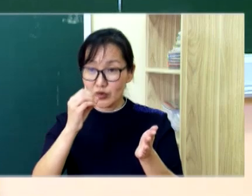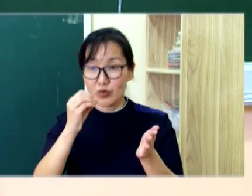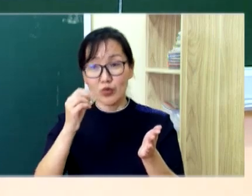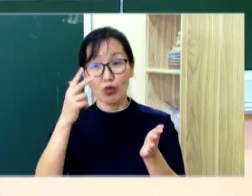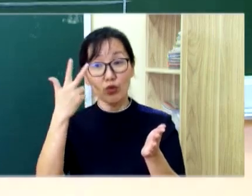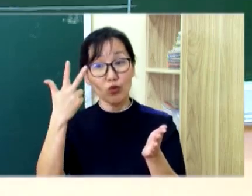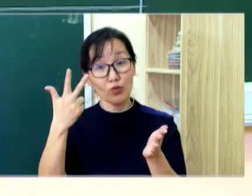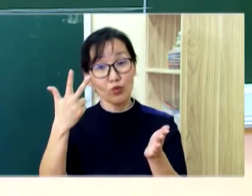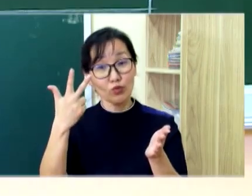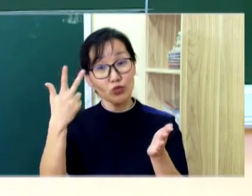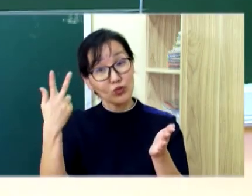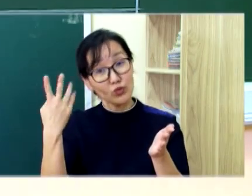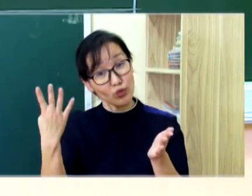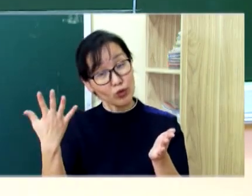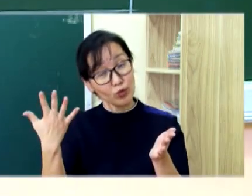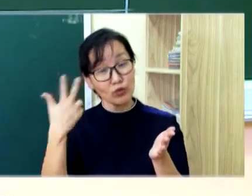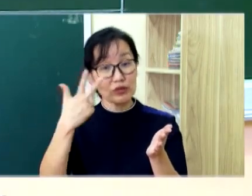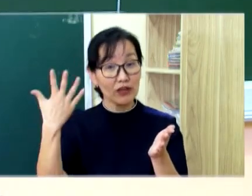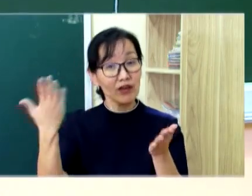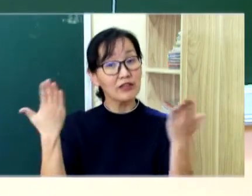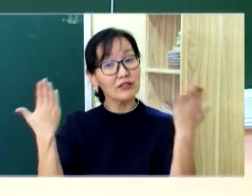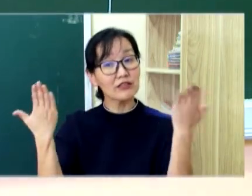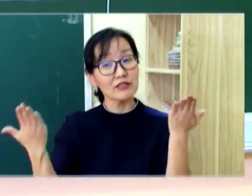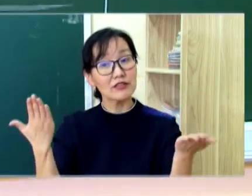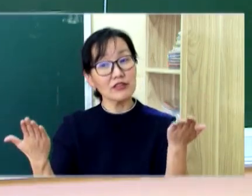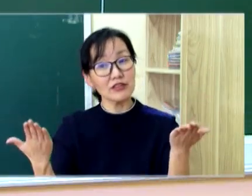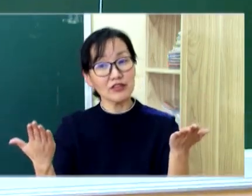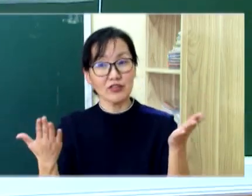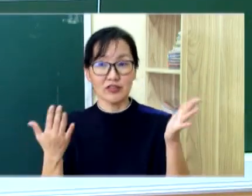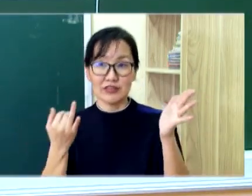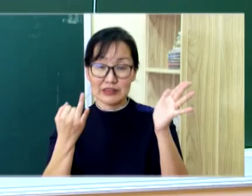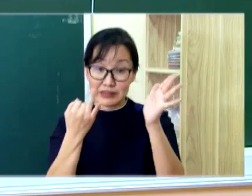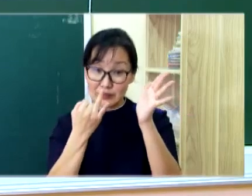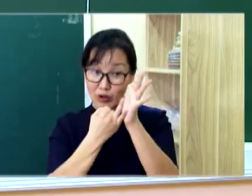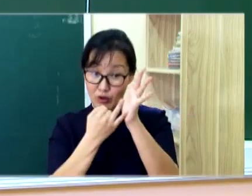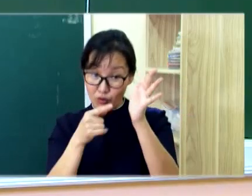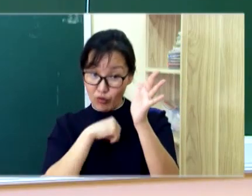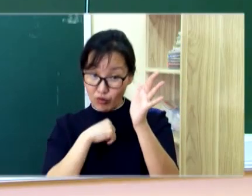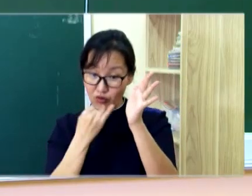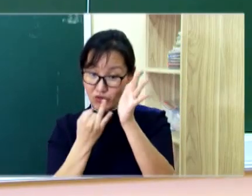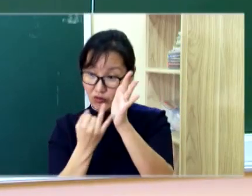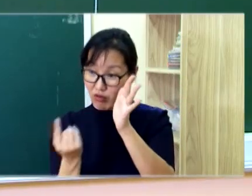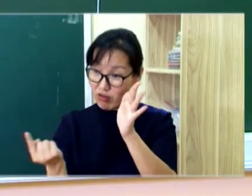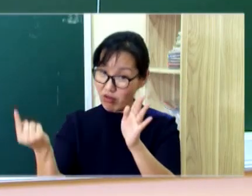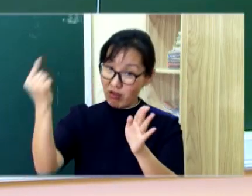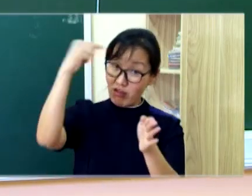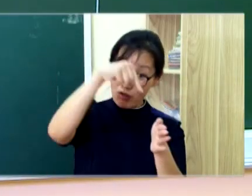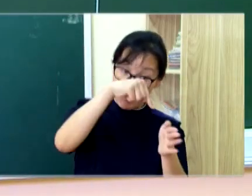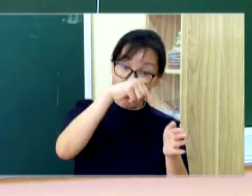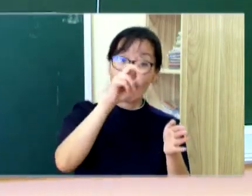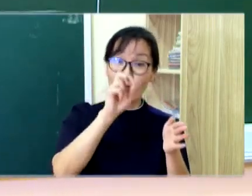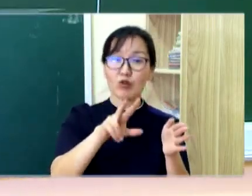134 болох уу, 5 болох уу? Тэгэхээр энэ 7-ийн цифрээс хамаарч байгаа учраас 7 маань 5-аас их учраас 35 болно.